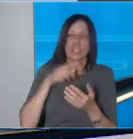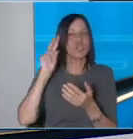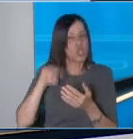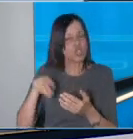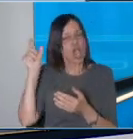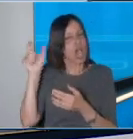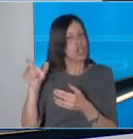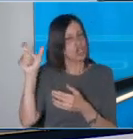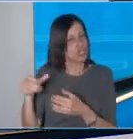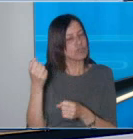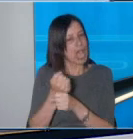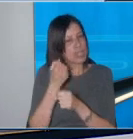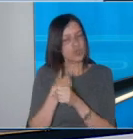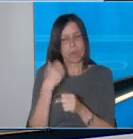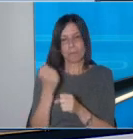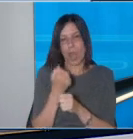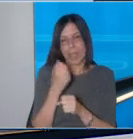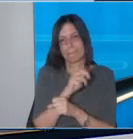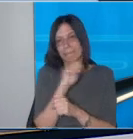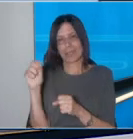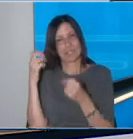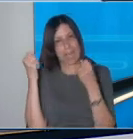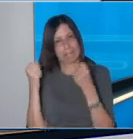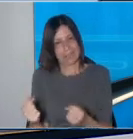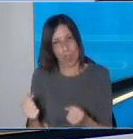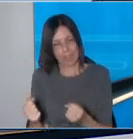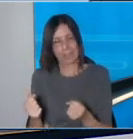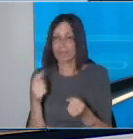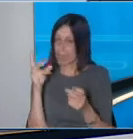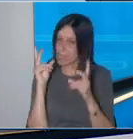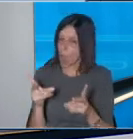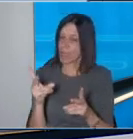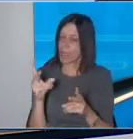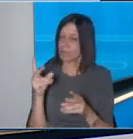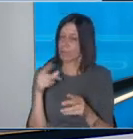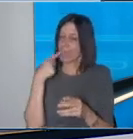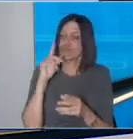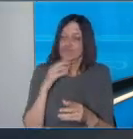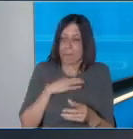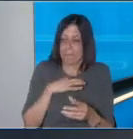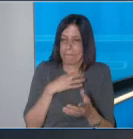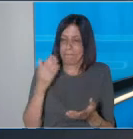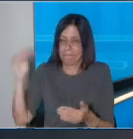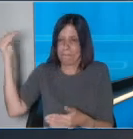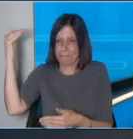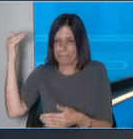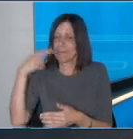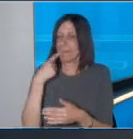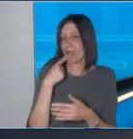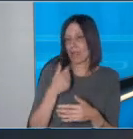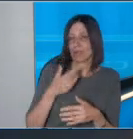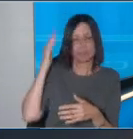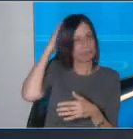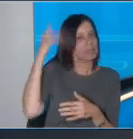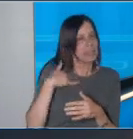אנשים שעשו ופועלים בנושא הביטחוני, ואתה יכולת להזכיר אותי. אומר לו ראש הממשלה בנט, אני